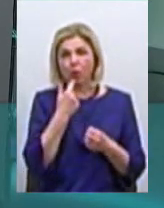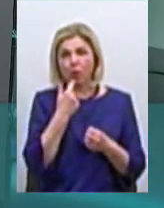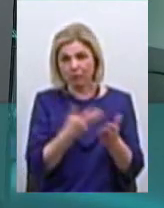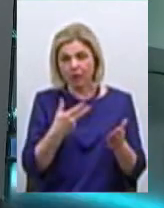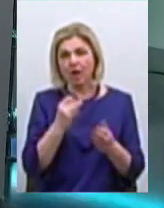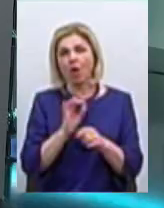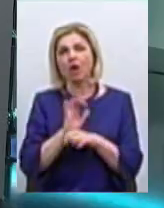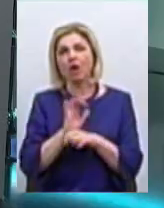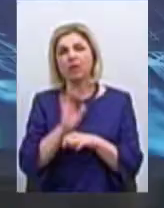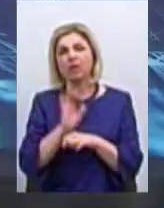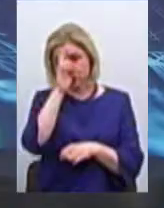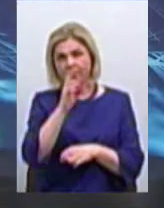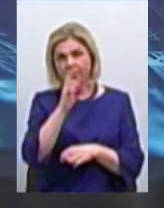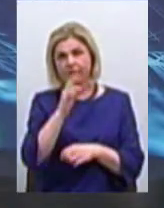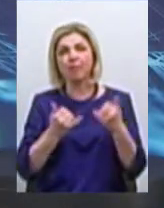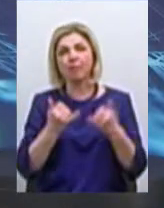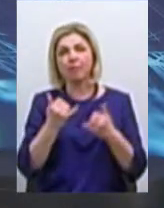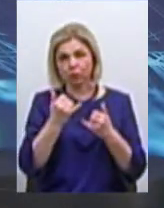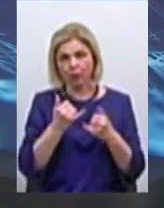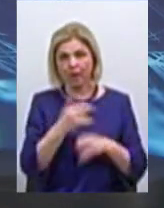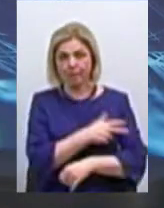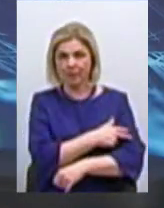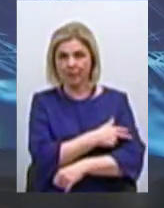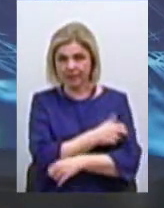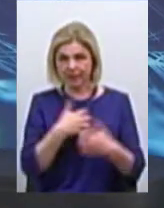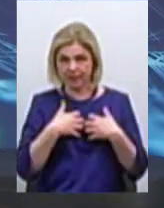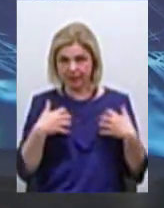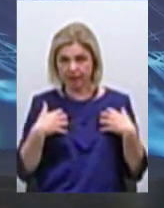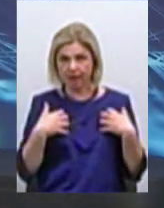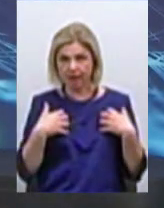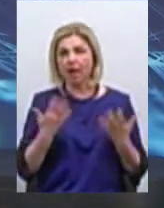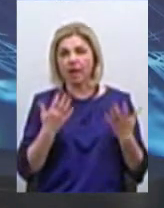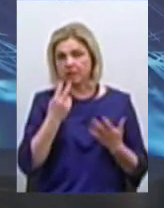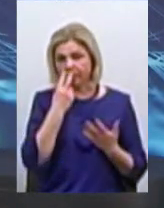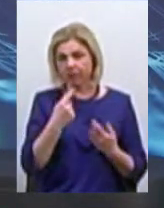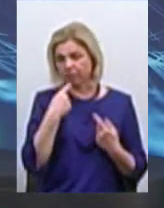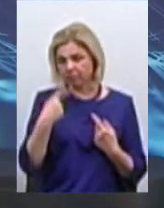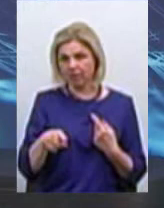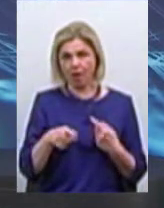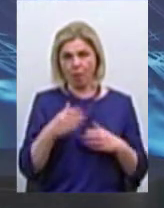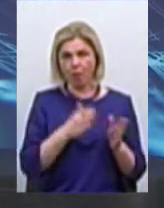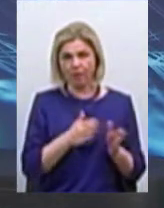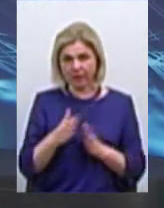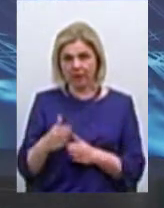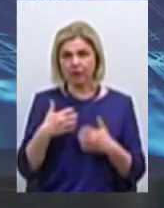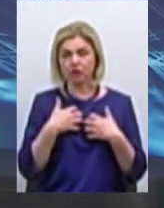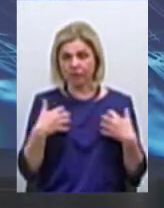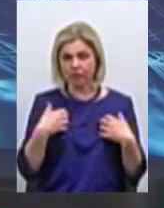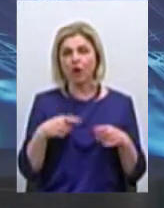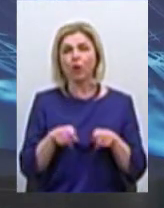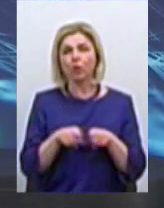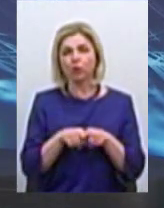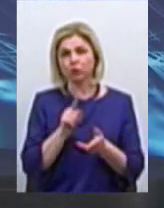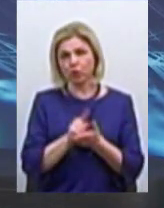державних лабораторій ветмедицини. Крім цього, якщо вони бачать невластиву поведінку тварин, теж повинні повідомляти про